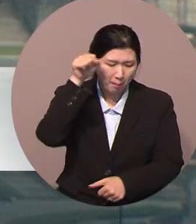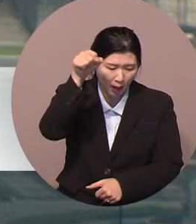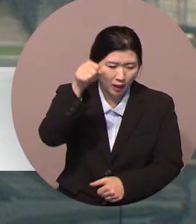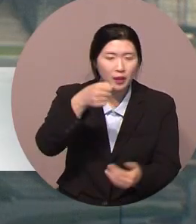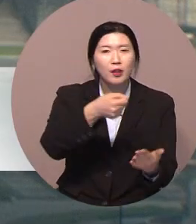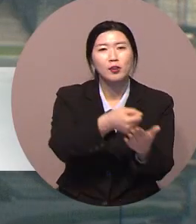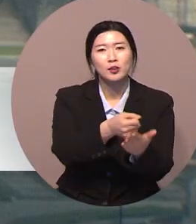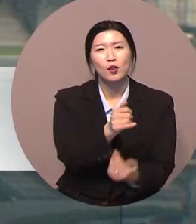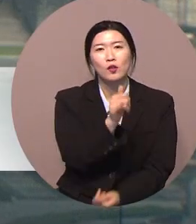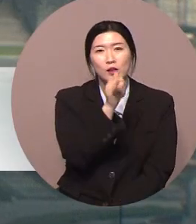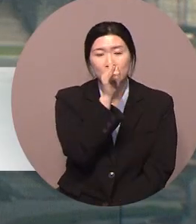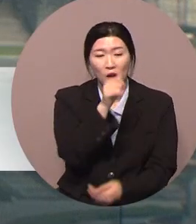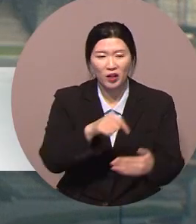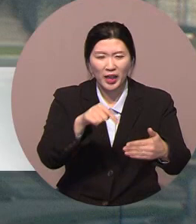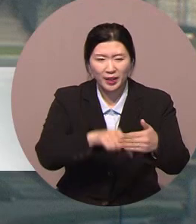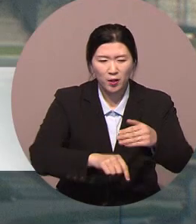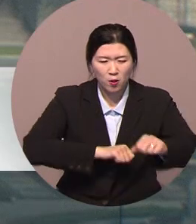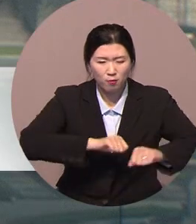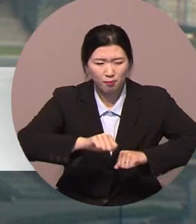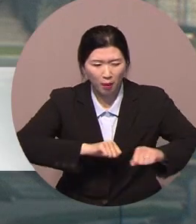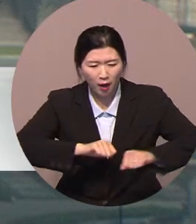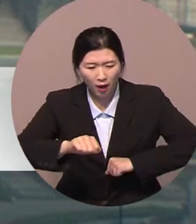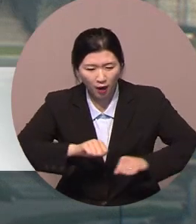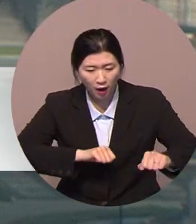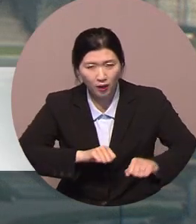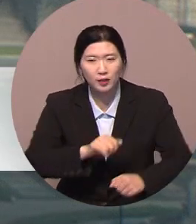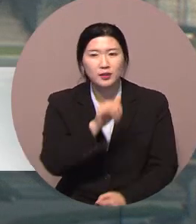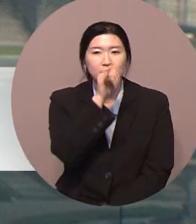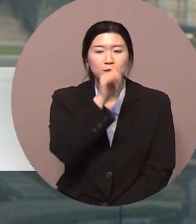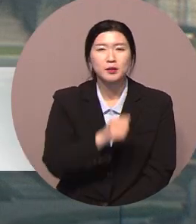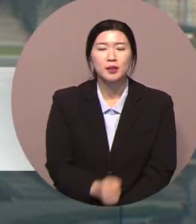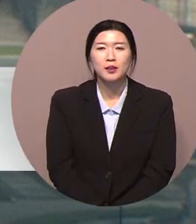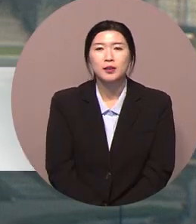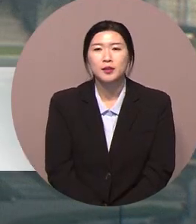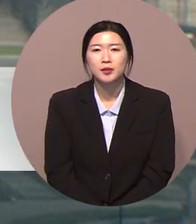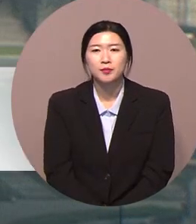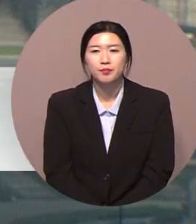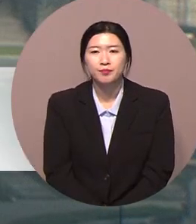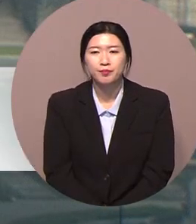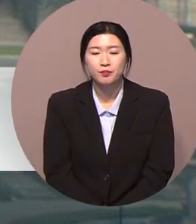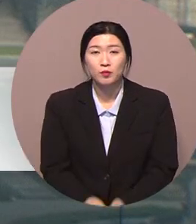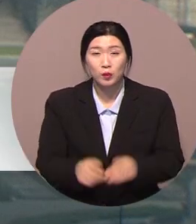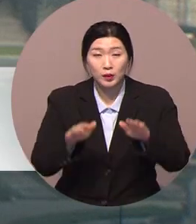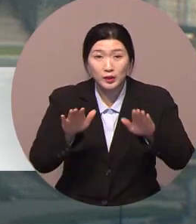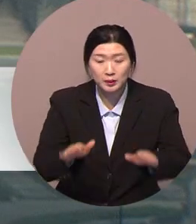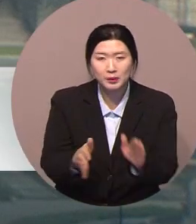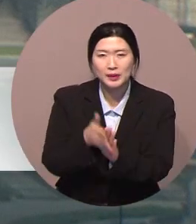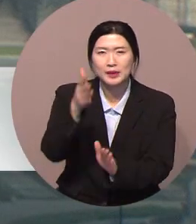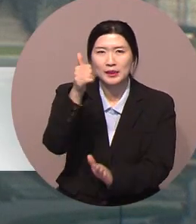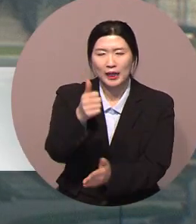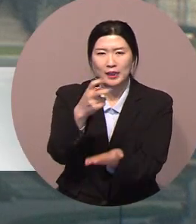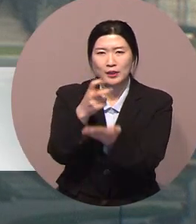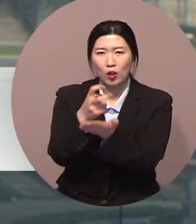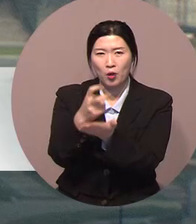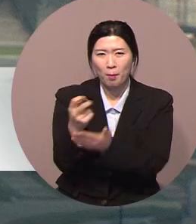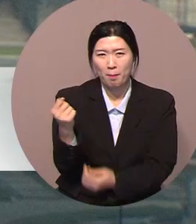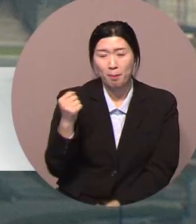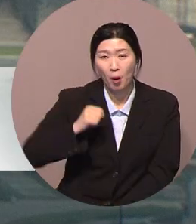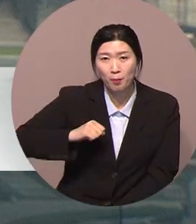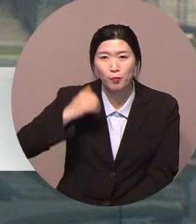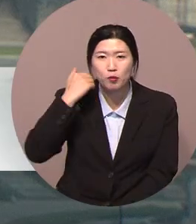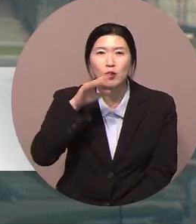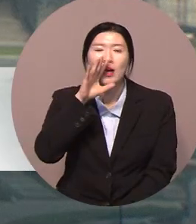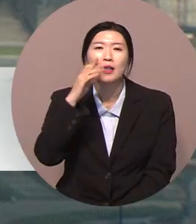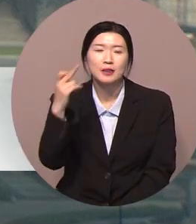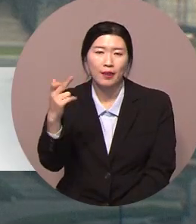등 이들 지역에서도 본격적인 총선 구도가 형성되고 있습니다 현직 시장이 선거법 위반 혐의로 재판을 받고 있는 아산의